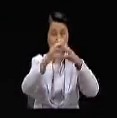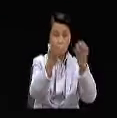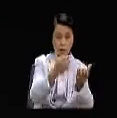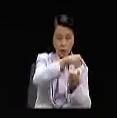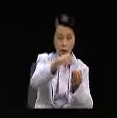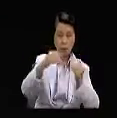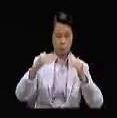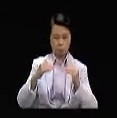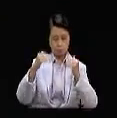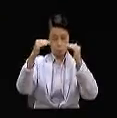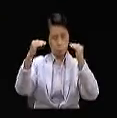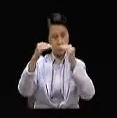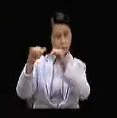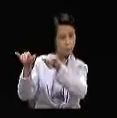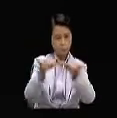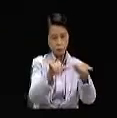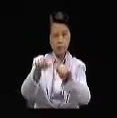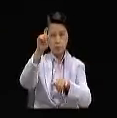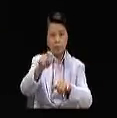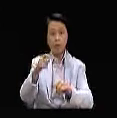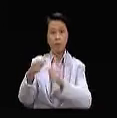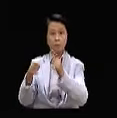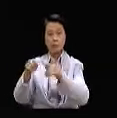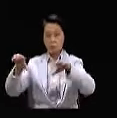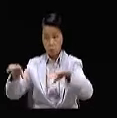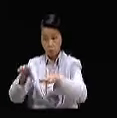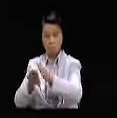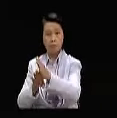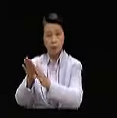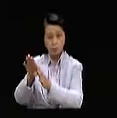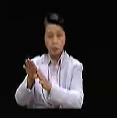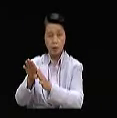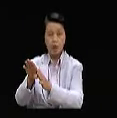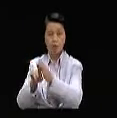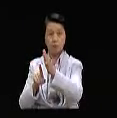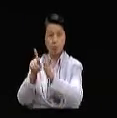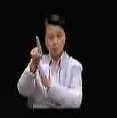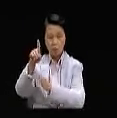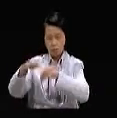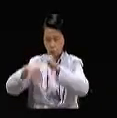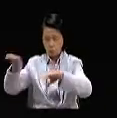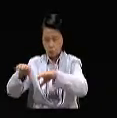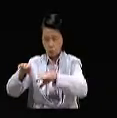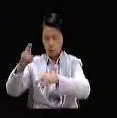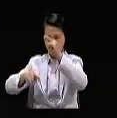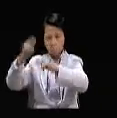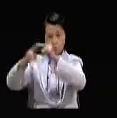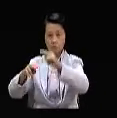maksudnya apabila pembangunan dibuat biasanya akan menyebarkan nape nih